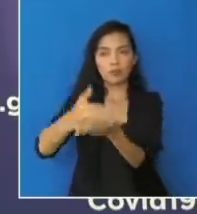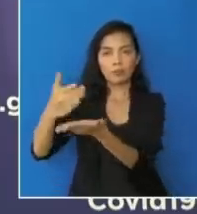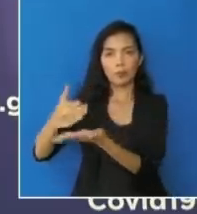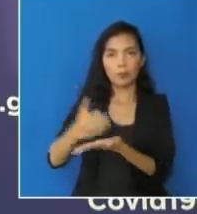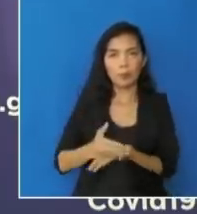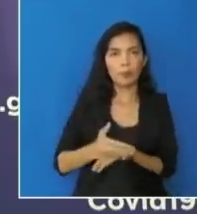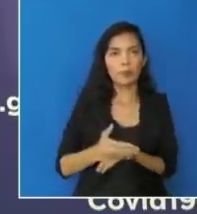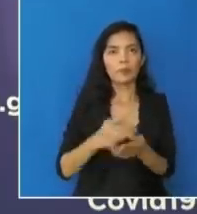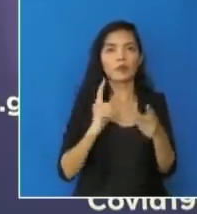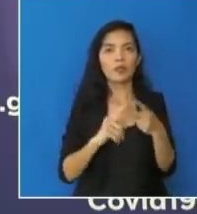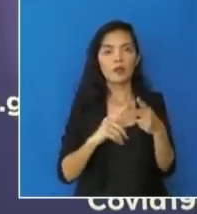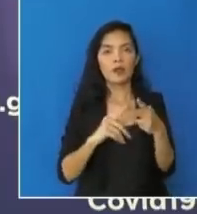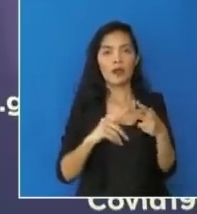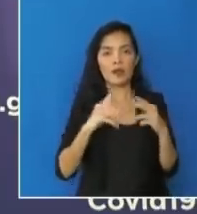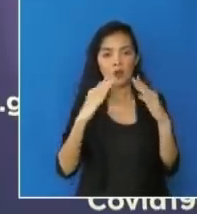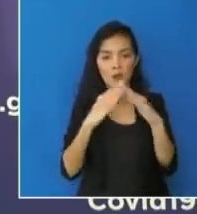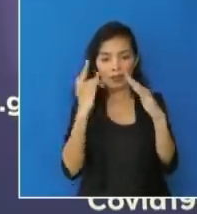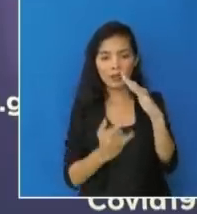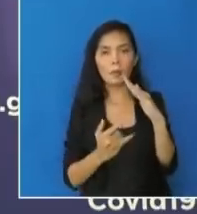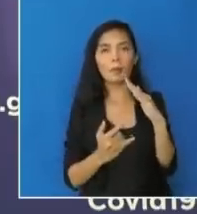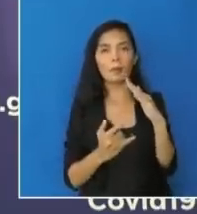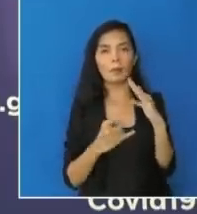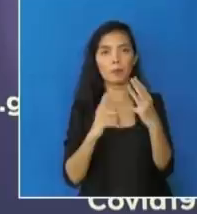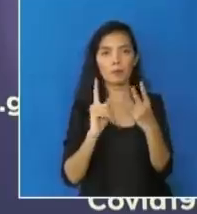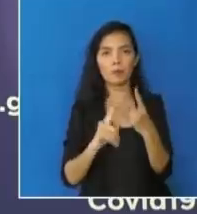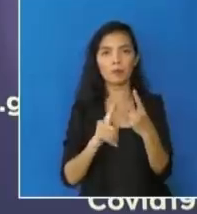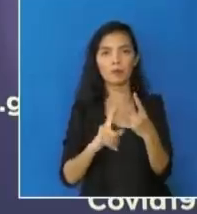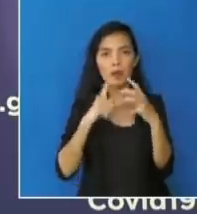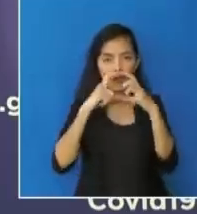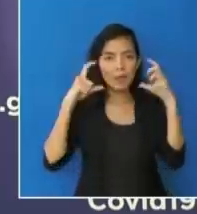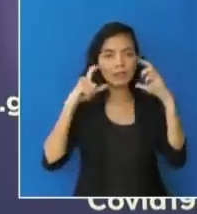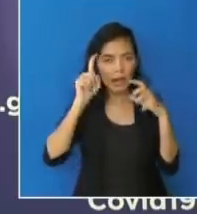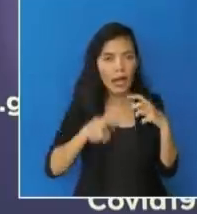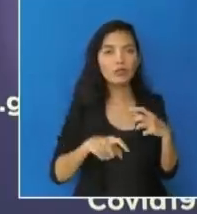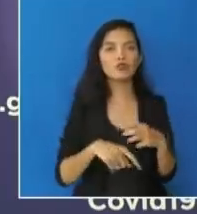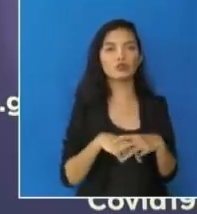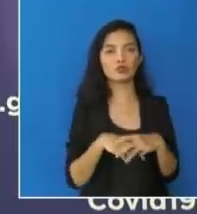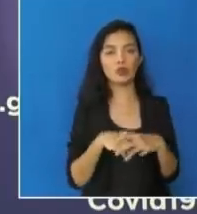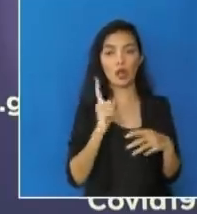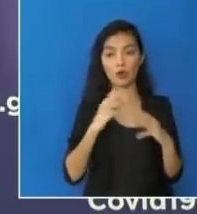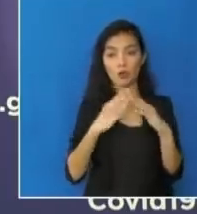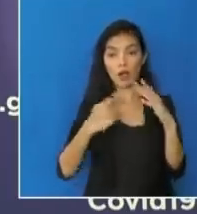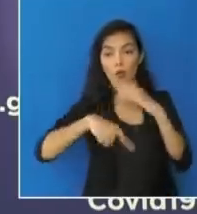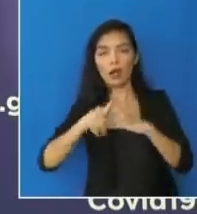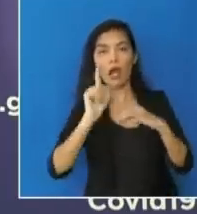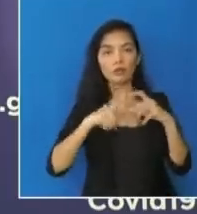tetap tinggal di rumah, melalui kebijakan harus menggunakan masker pada saat keluar